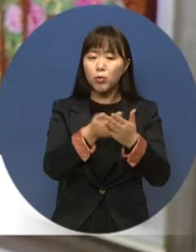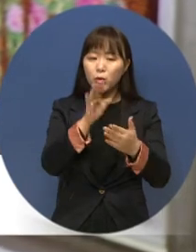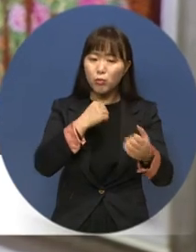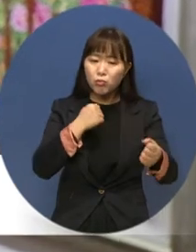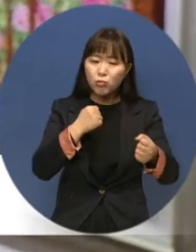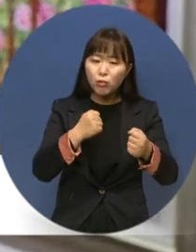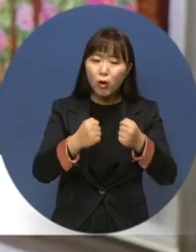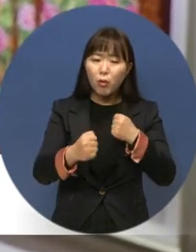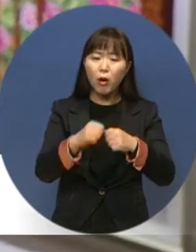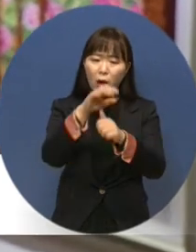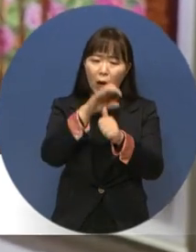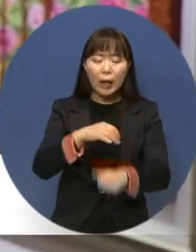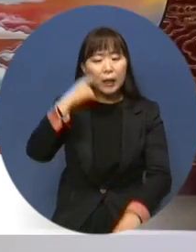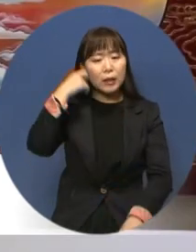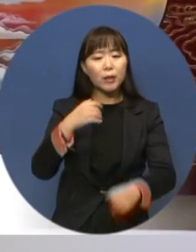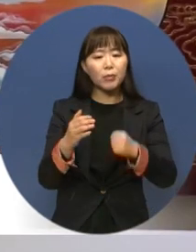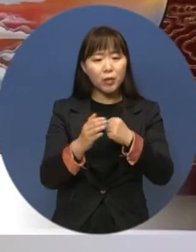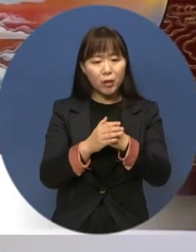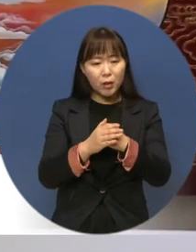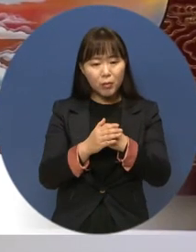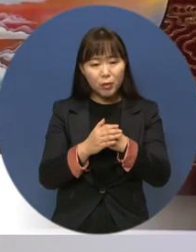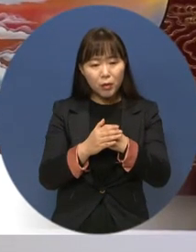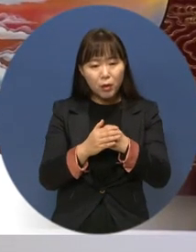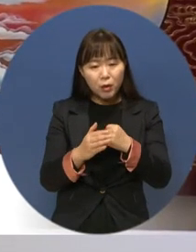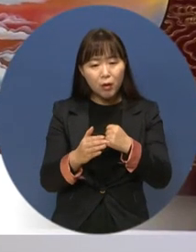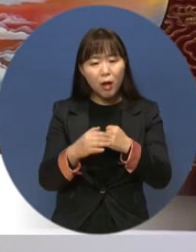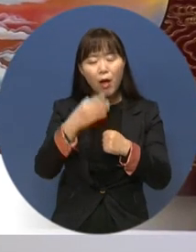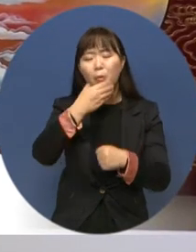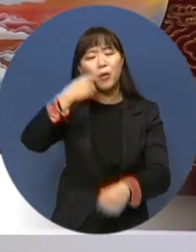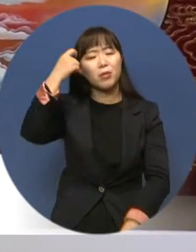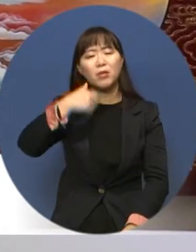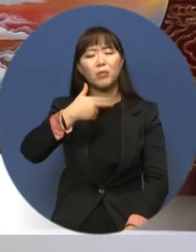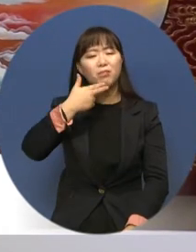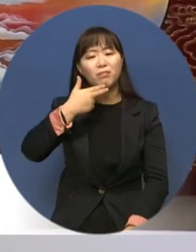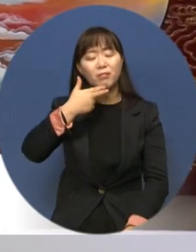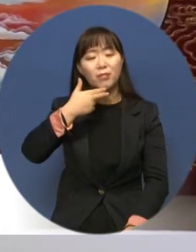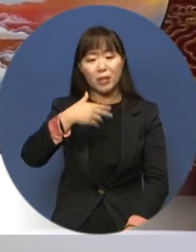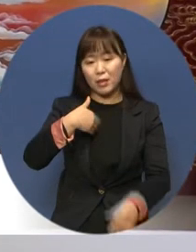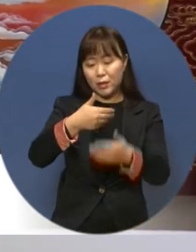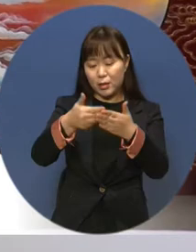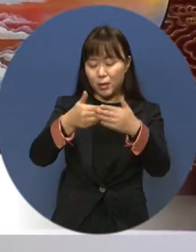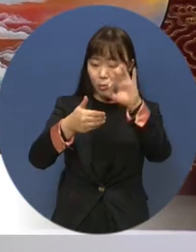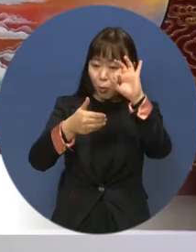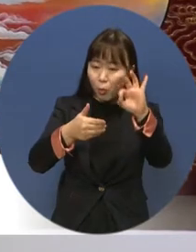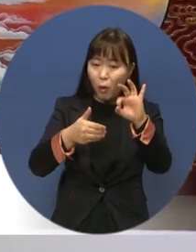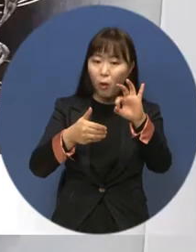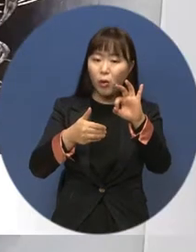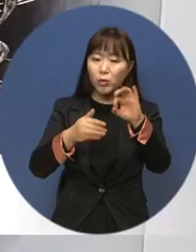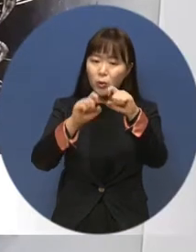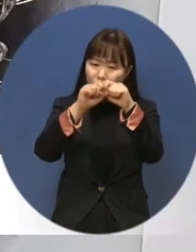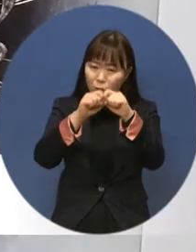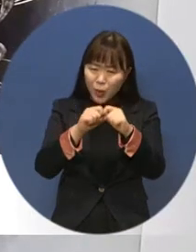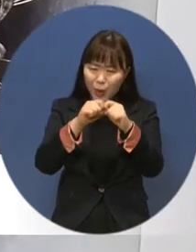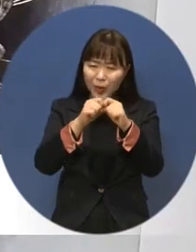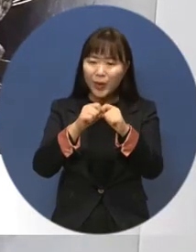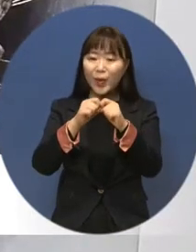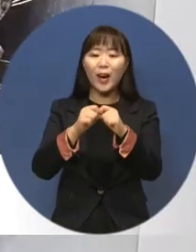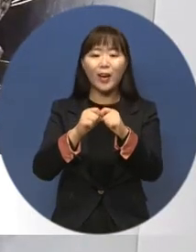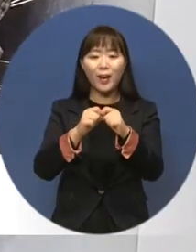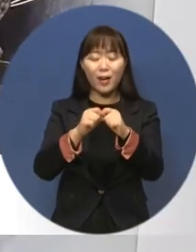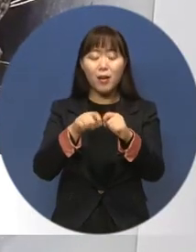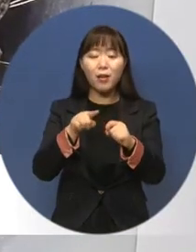갇혀 있다는 느낌 때문에 행복감을 느끼지 못해요. 이제 제 그림들이 보면은 조금 정교한